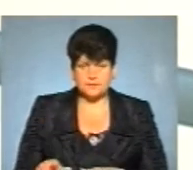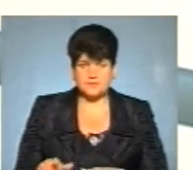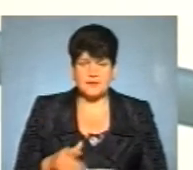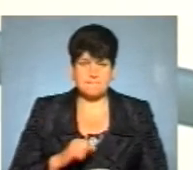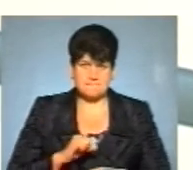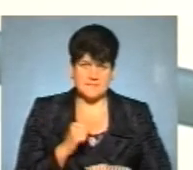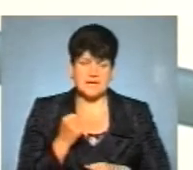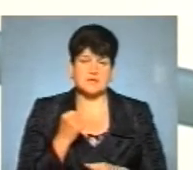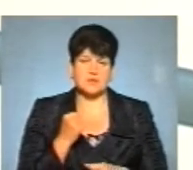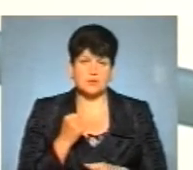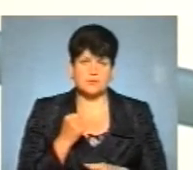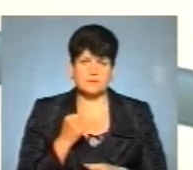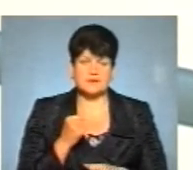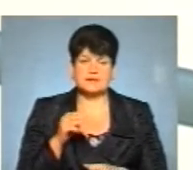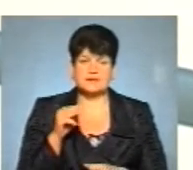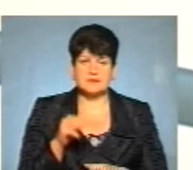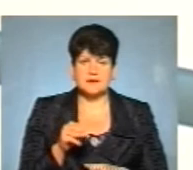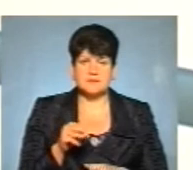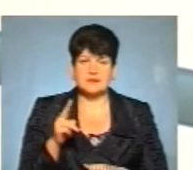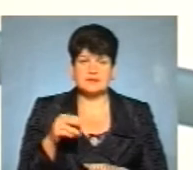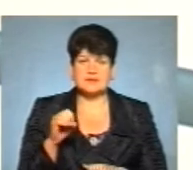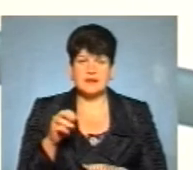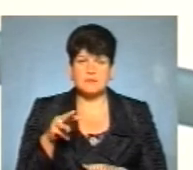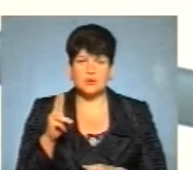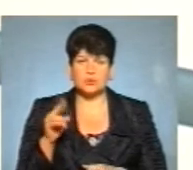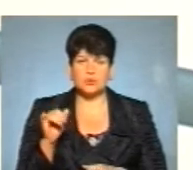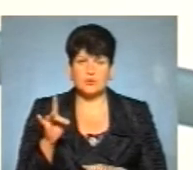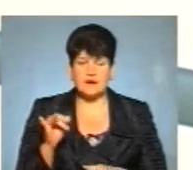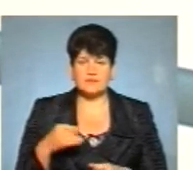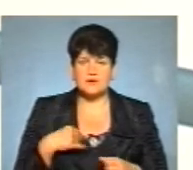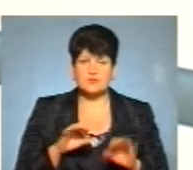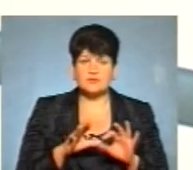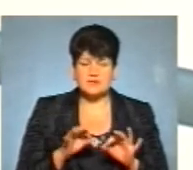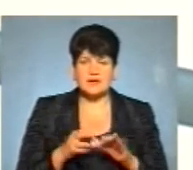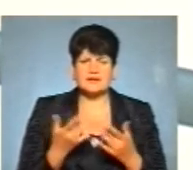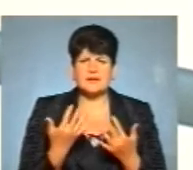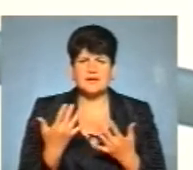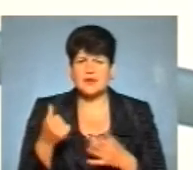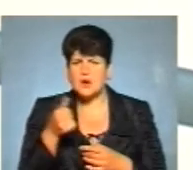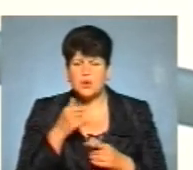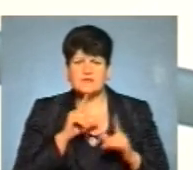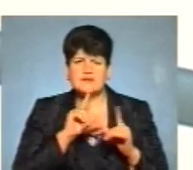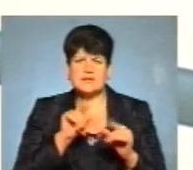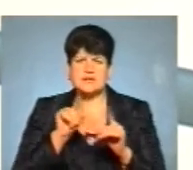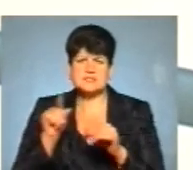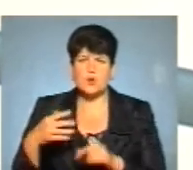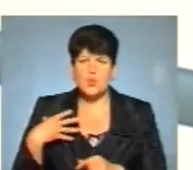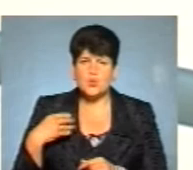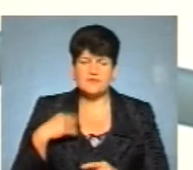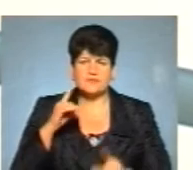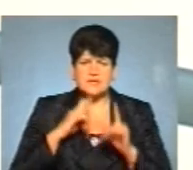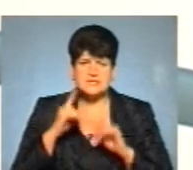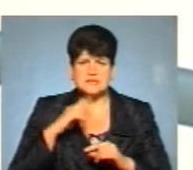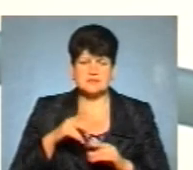приятелькою Тамілою Демкурою. Вона перукар. Вона розповідає, як вона поспіль кілька років їздила у Львів на